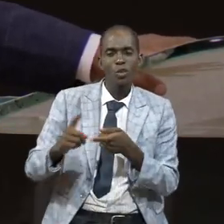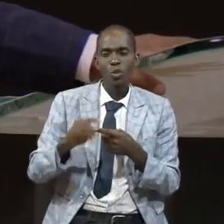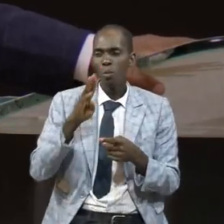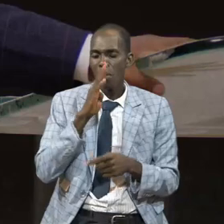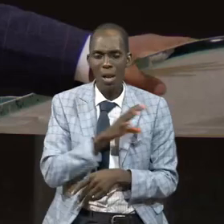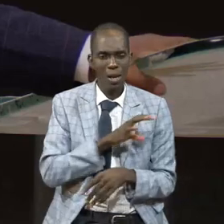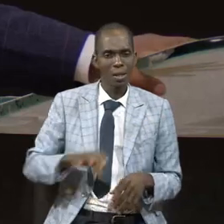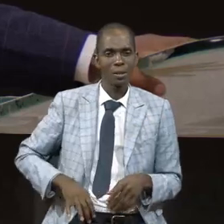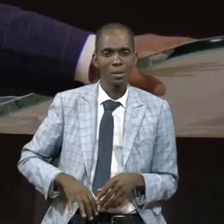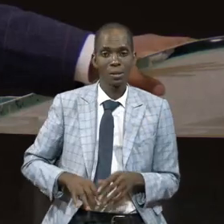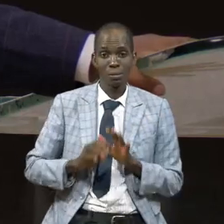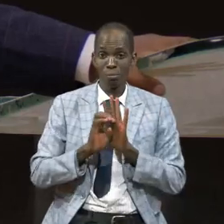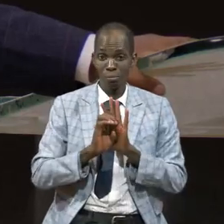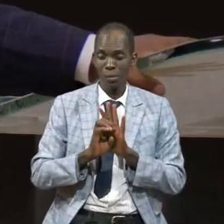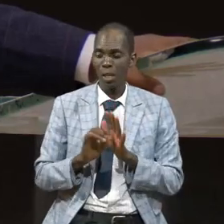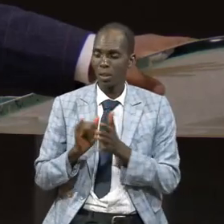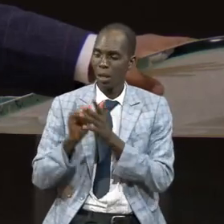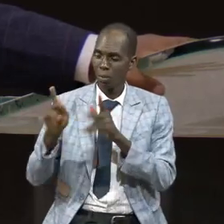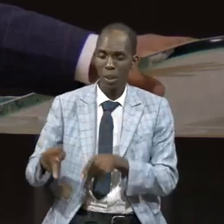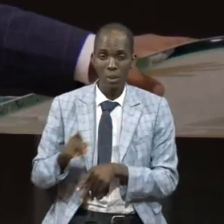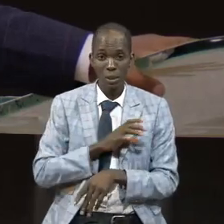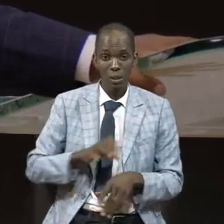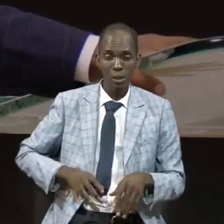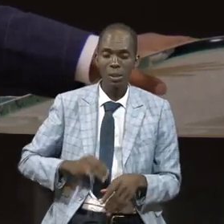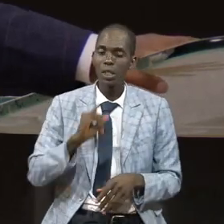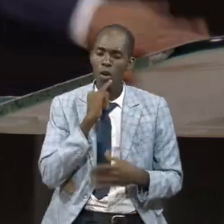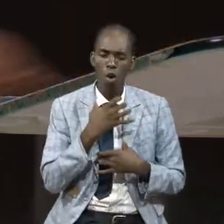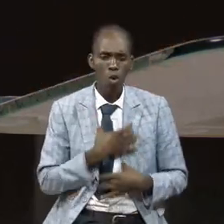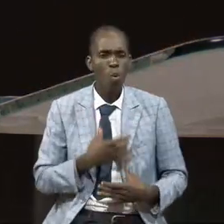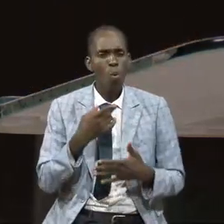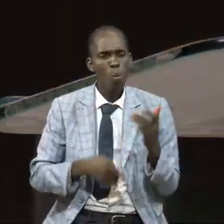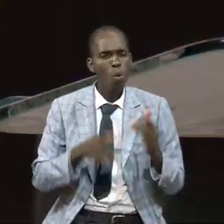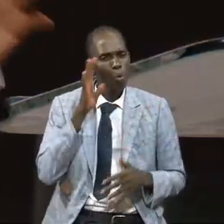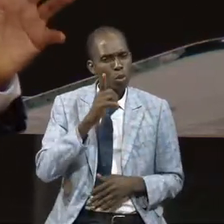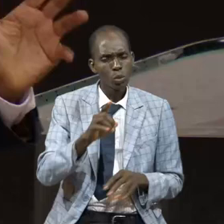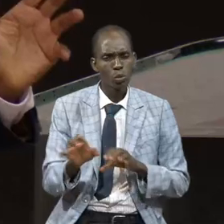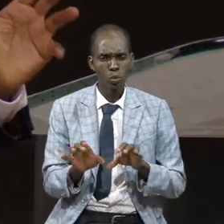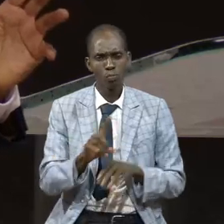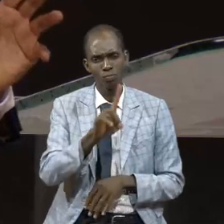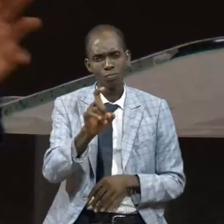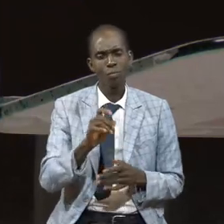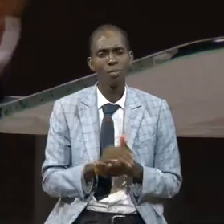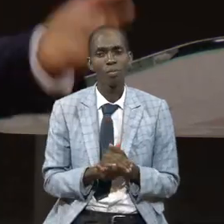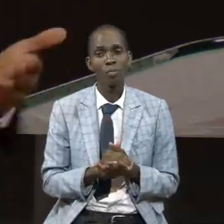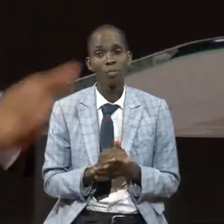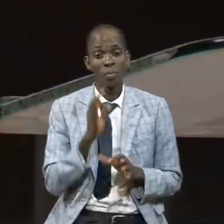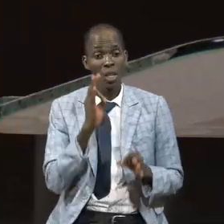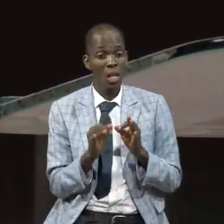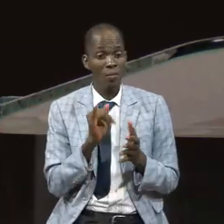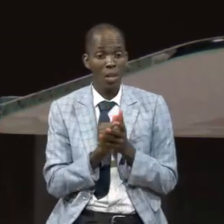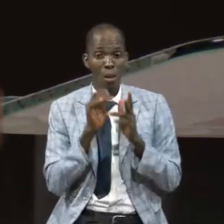et la personne se présente à vous, et la personne a faim, qu'allez-vous faire? Si cette